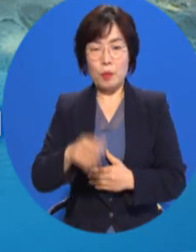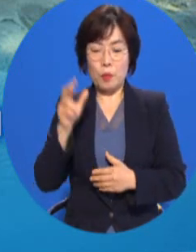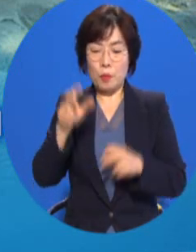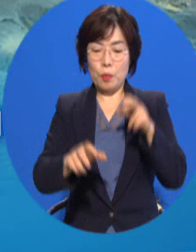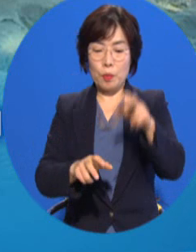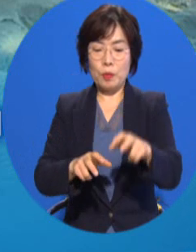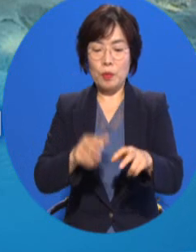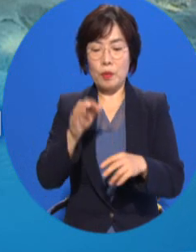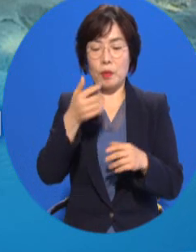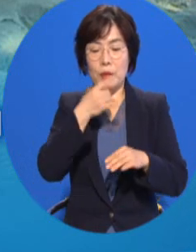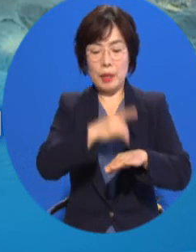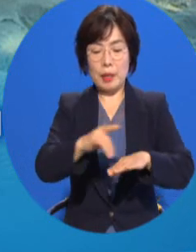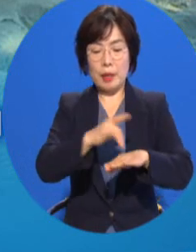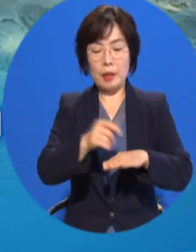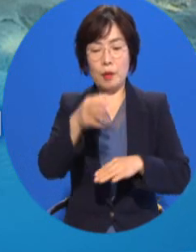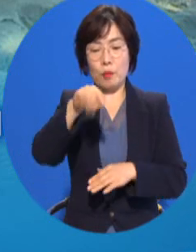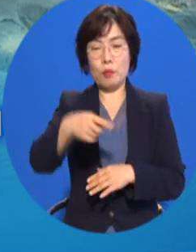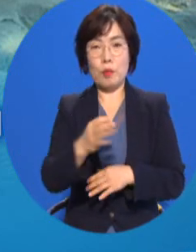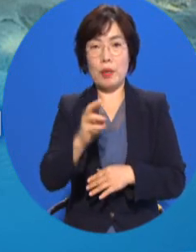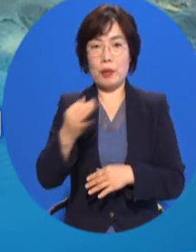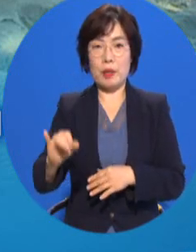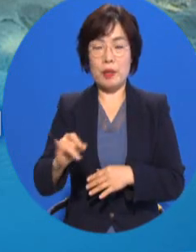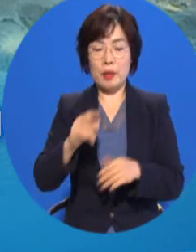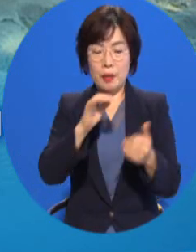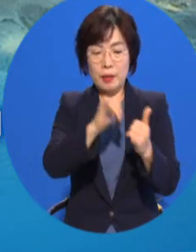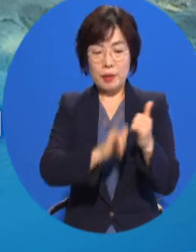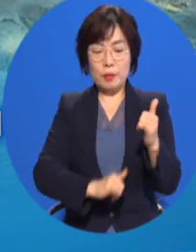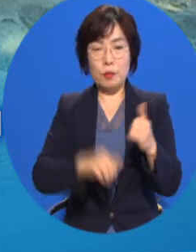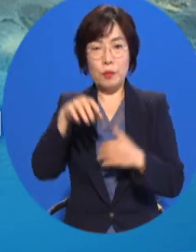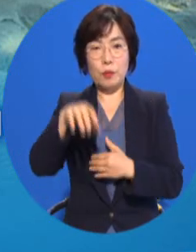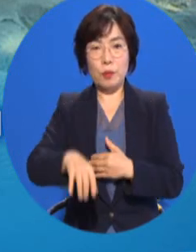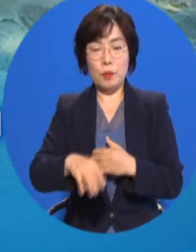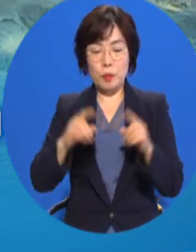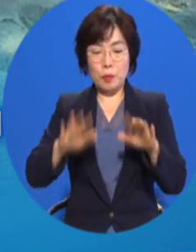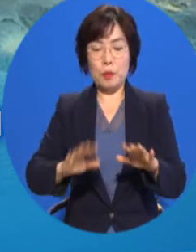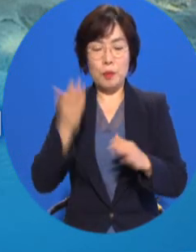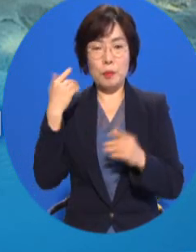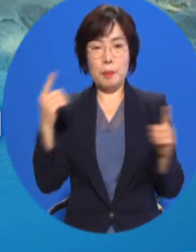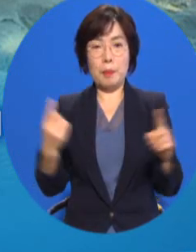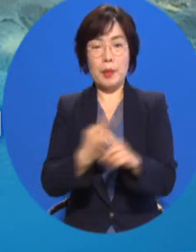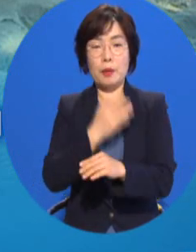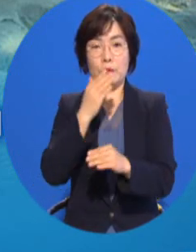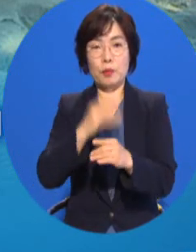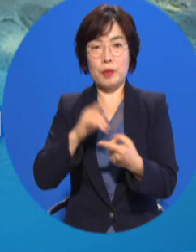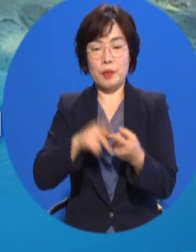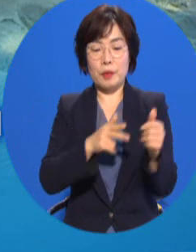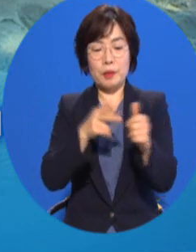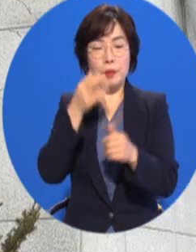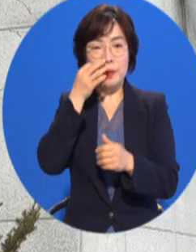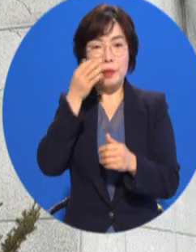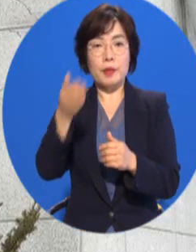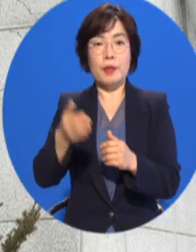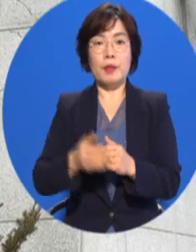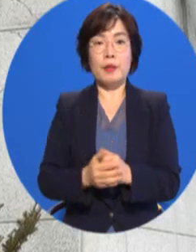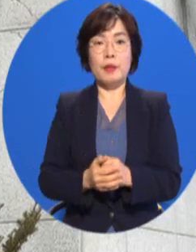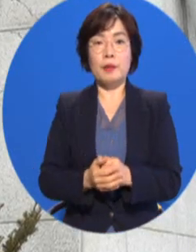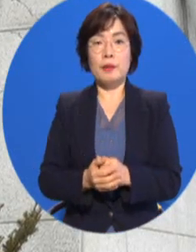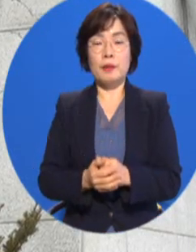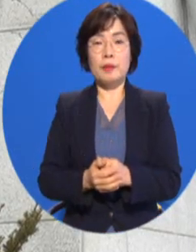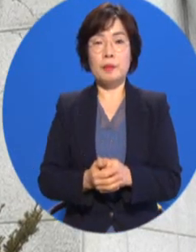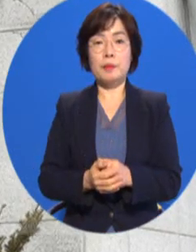우항리 공룡자연사 유적지인데요. 이곳이 요즘 새롭게 탈바꿈하고 있습니다. 박영은 기자가 취재했습니다.